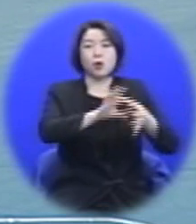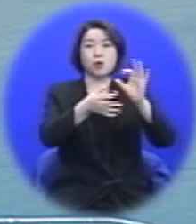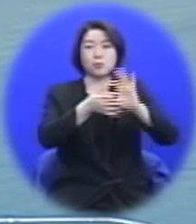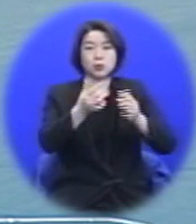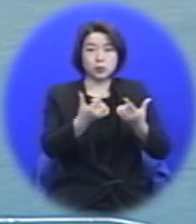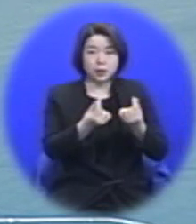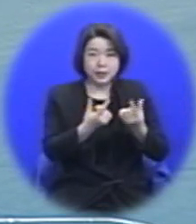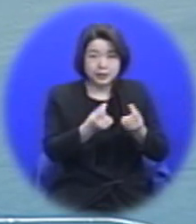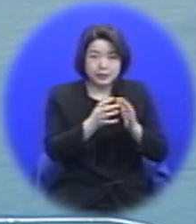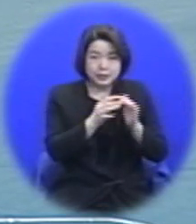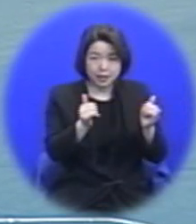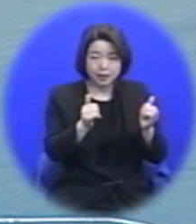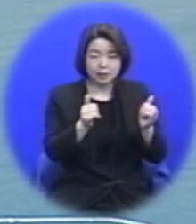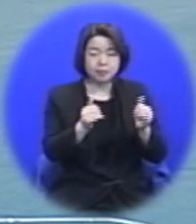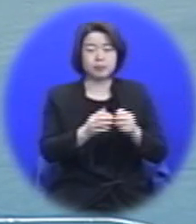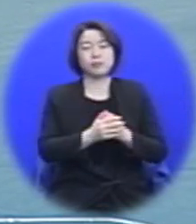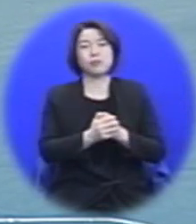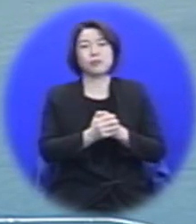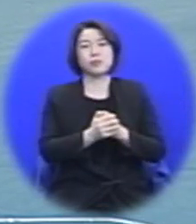사람은